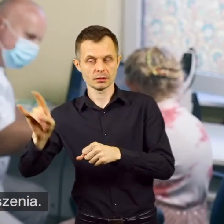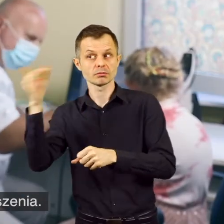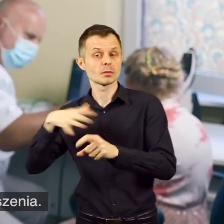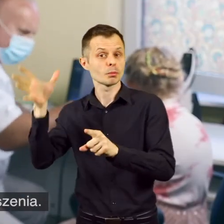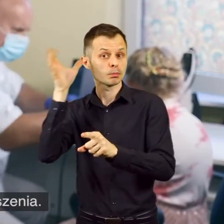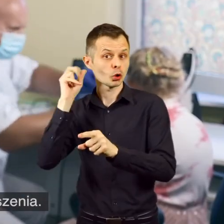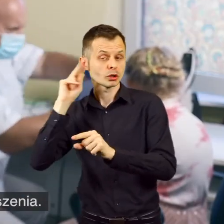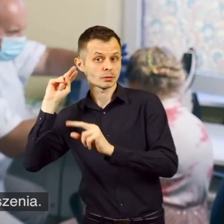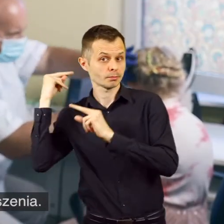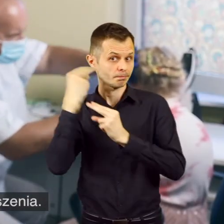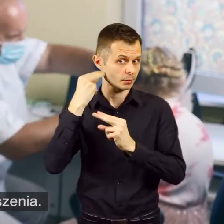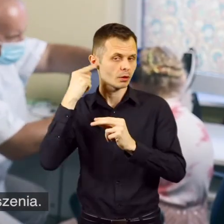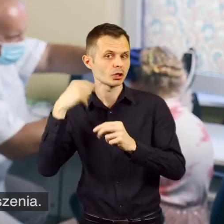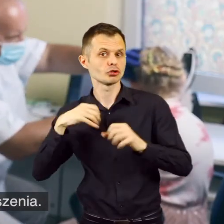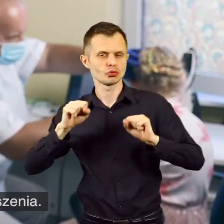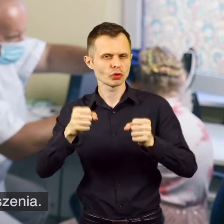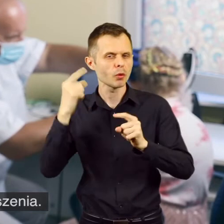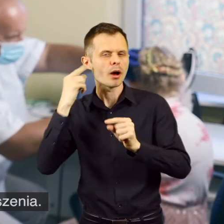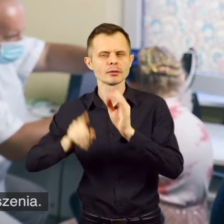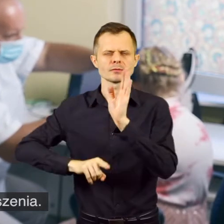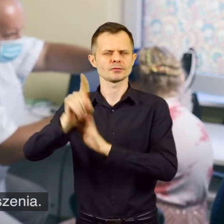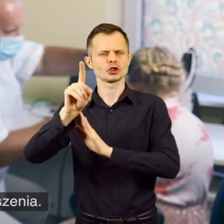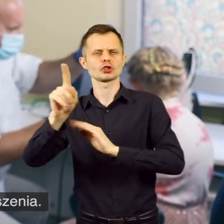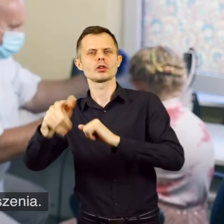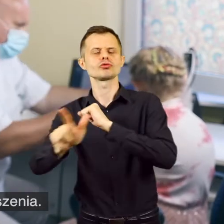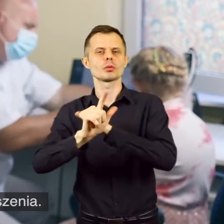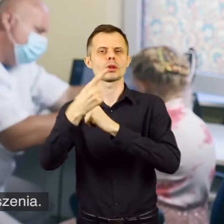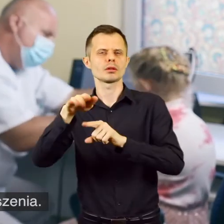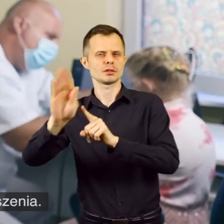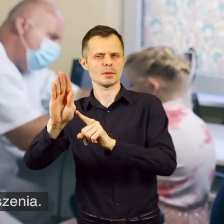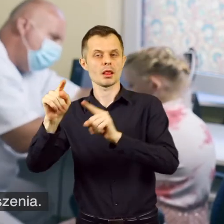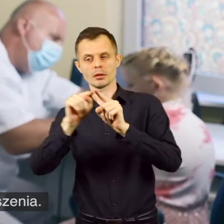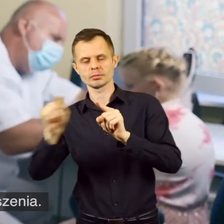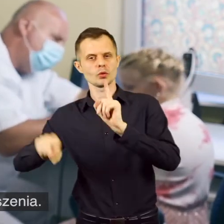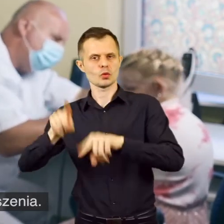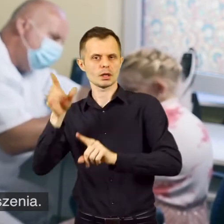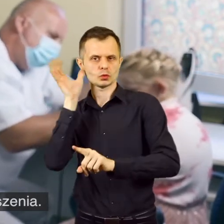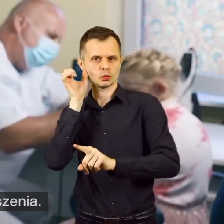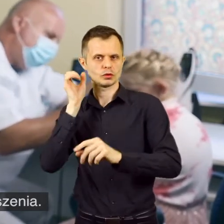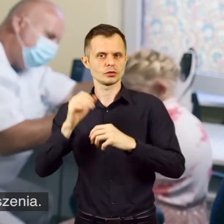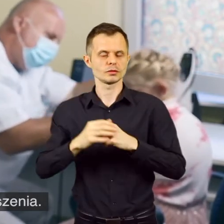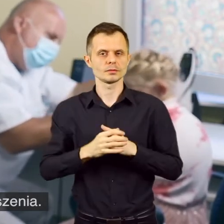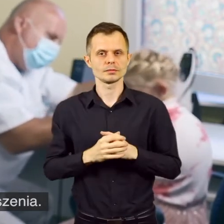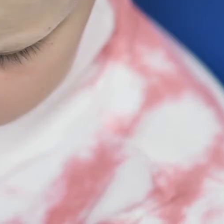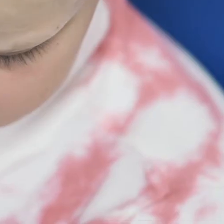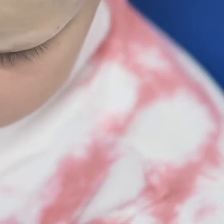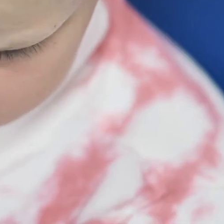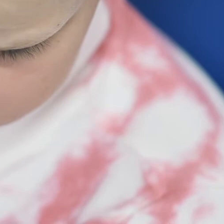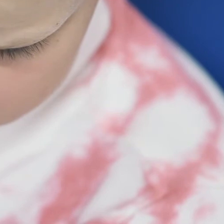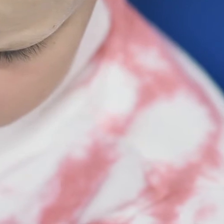kiedy bodziec, który zadziała na ucho, jest wyższy o 70 dB od progu słyszenia.